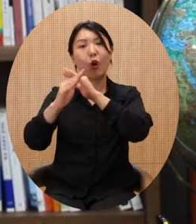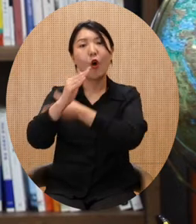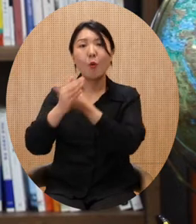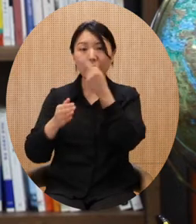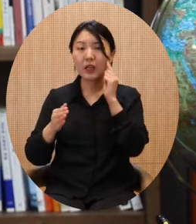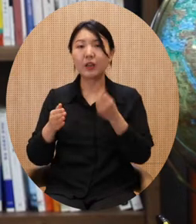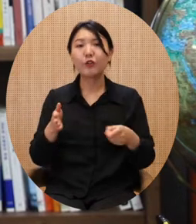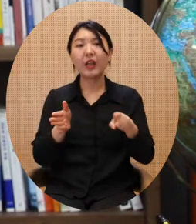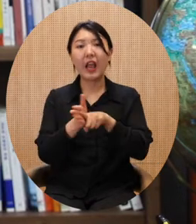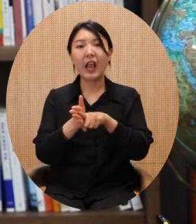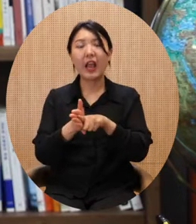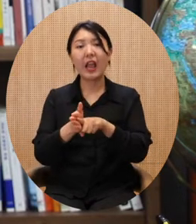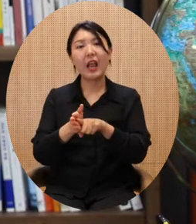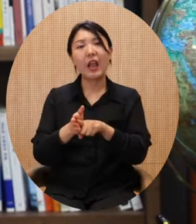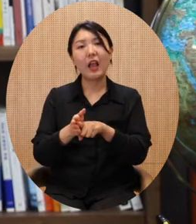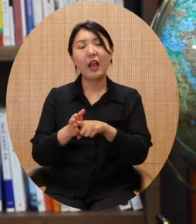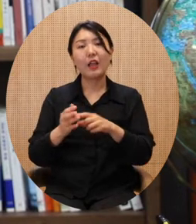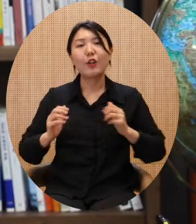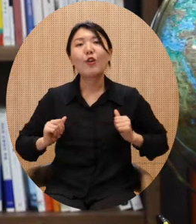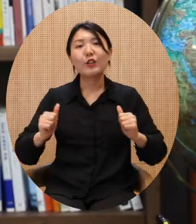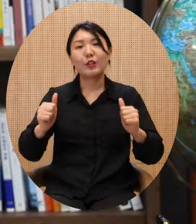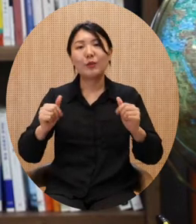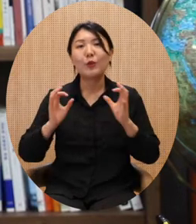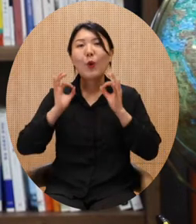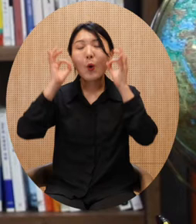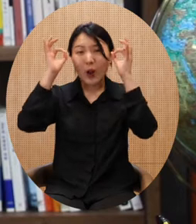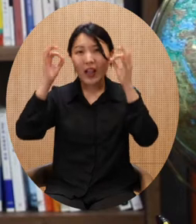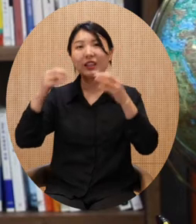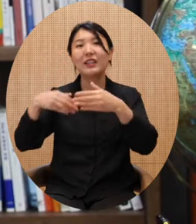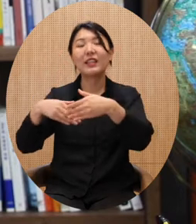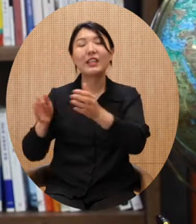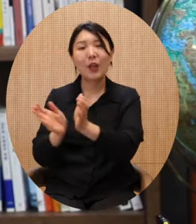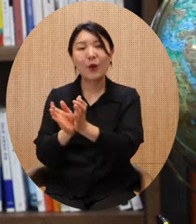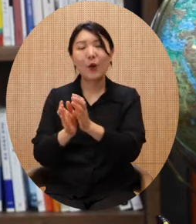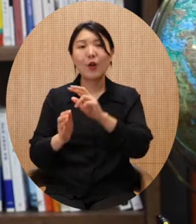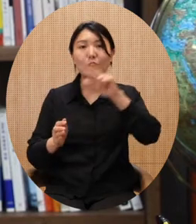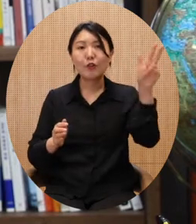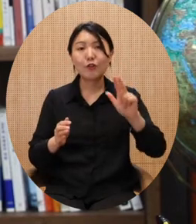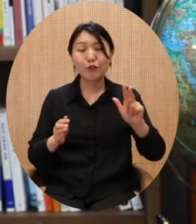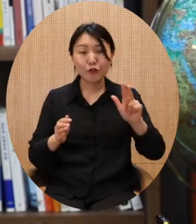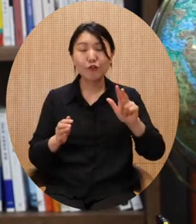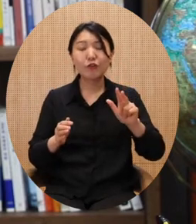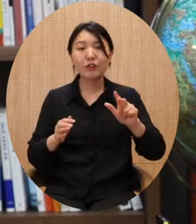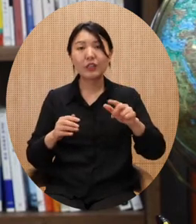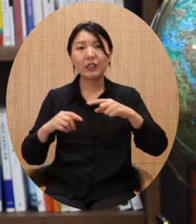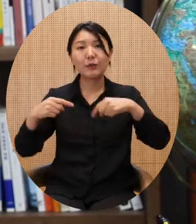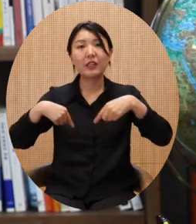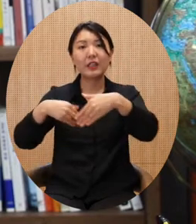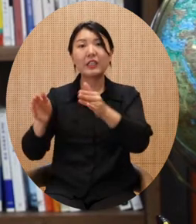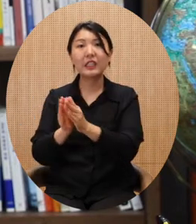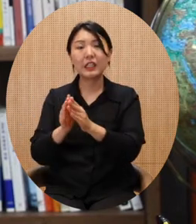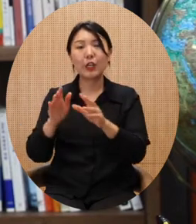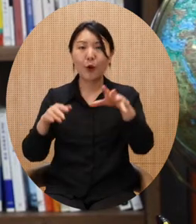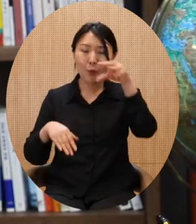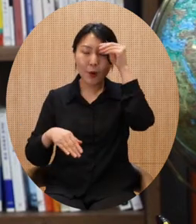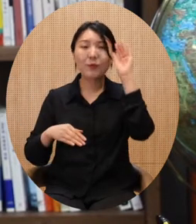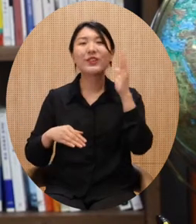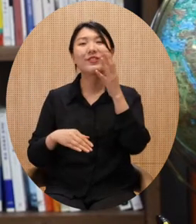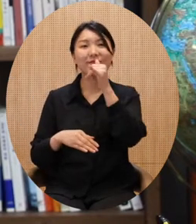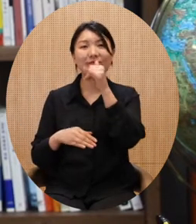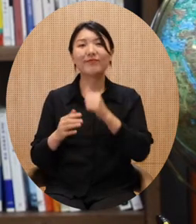아동주거권 보장을 위해 가장 열심히 노력해온 지자체로서 전국 지방자치단체의 모범이 되고